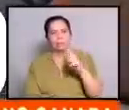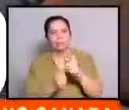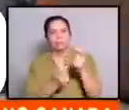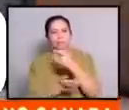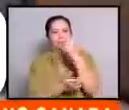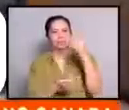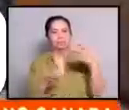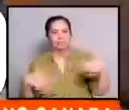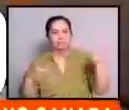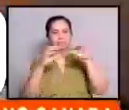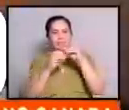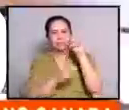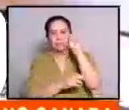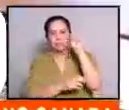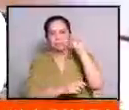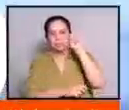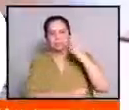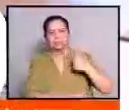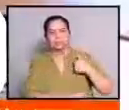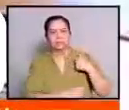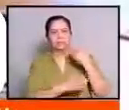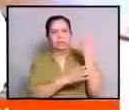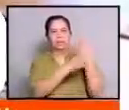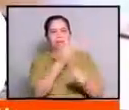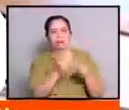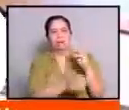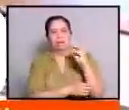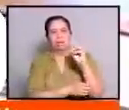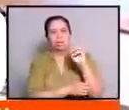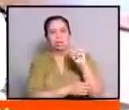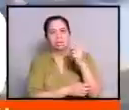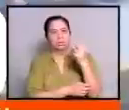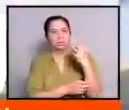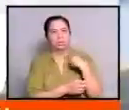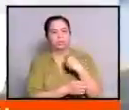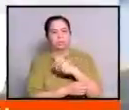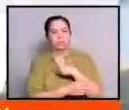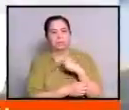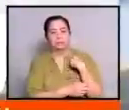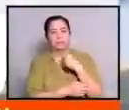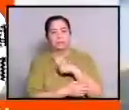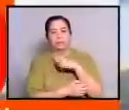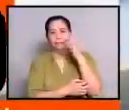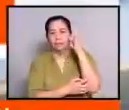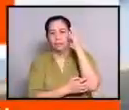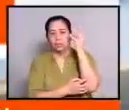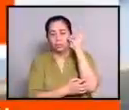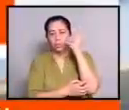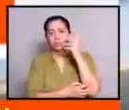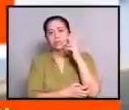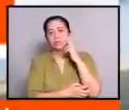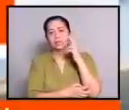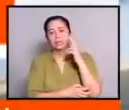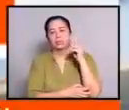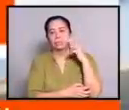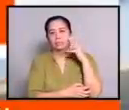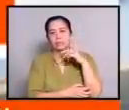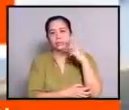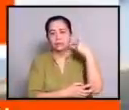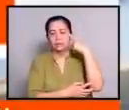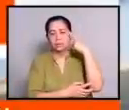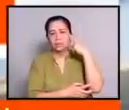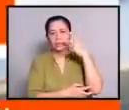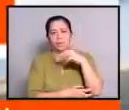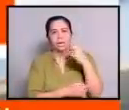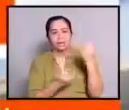pag-graduate ni Senador Antonio Trillanes, nalagasan ang minorya ng dalawang miyembro. Sina Senators Franklin Drilon, Risa Ontiveros, Kiko Pangilinan